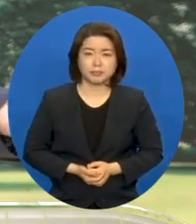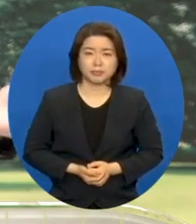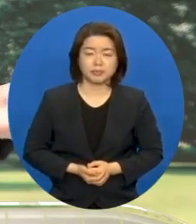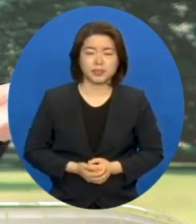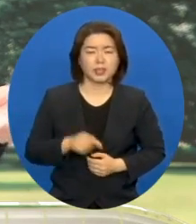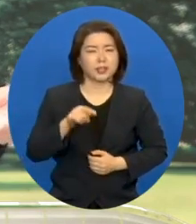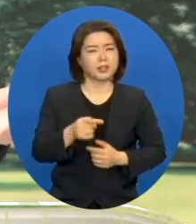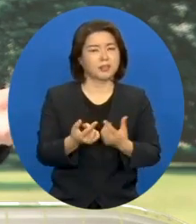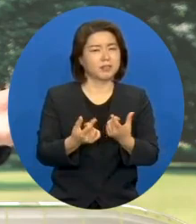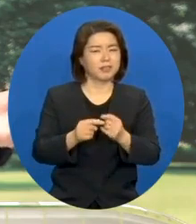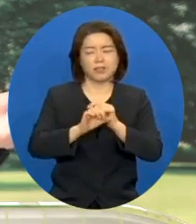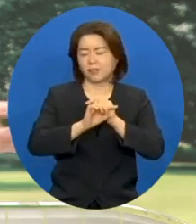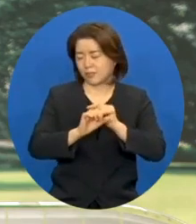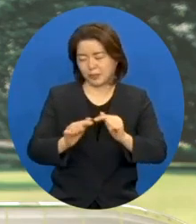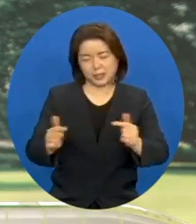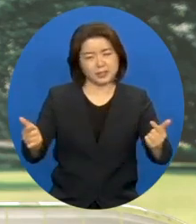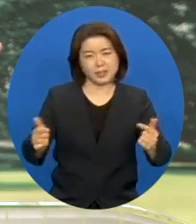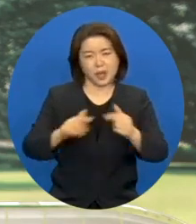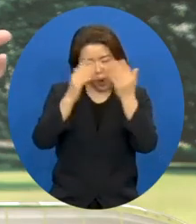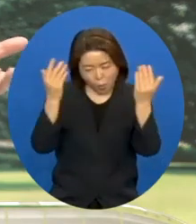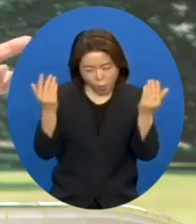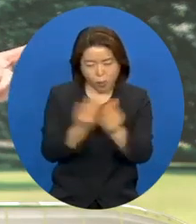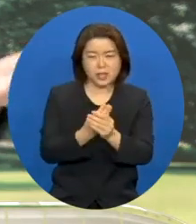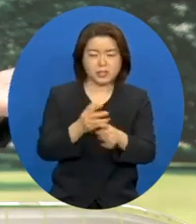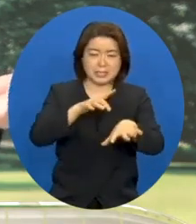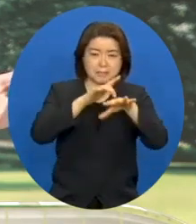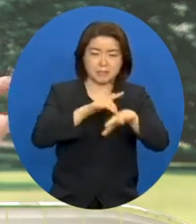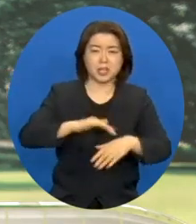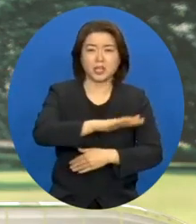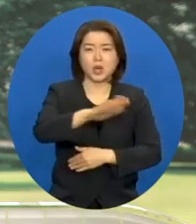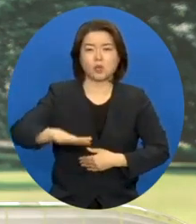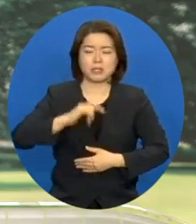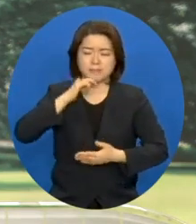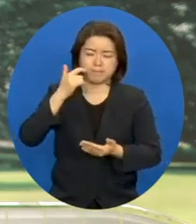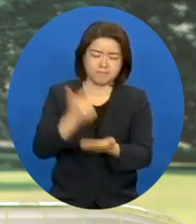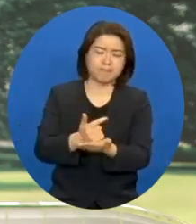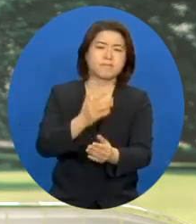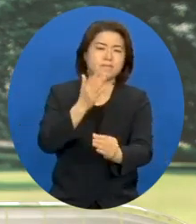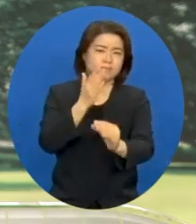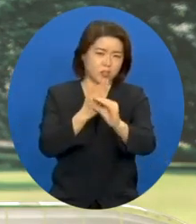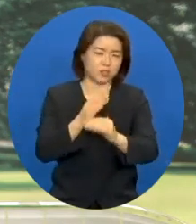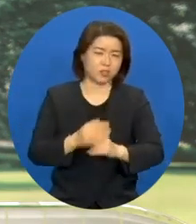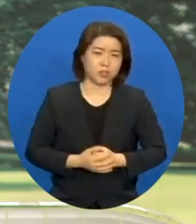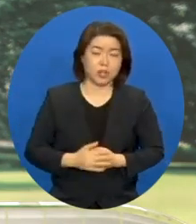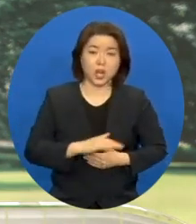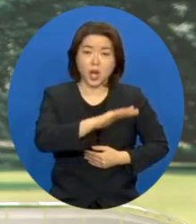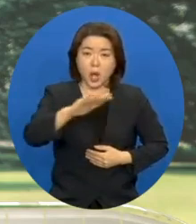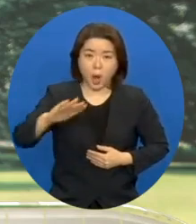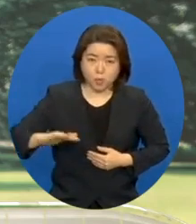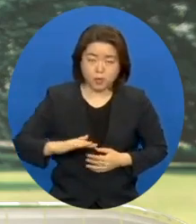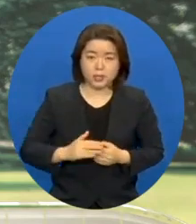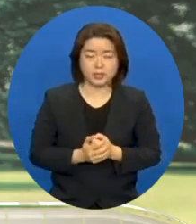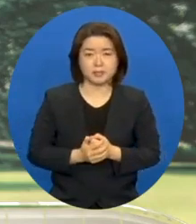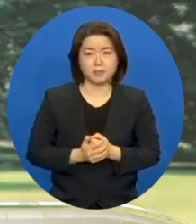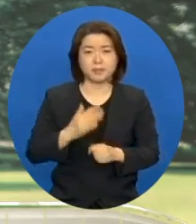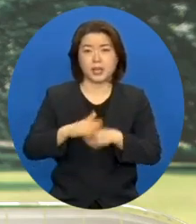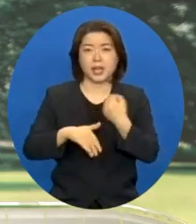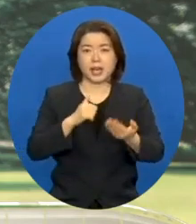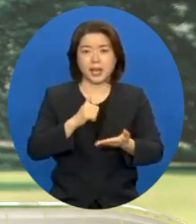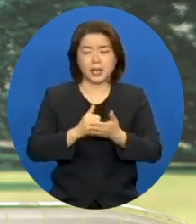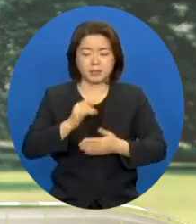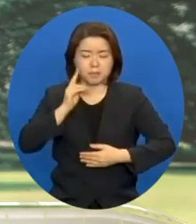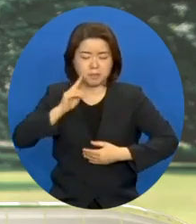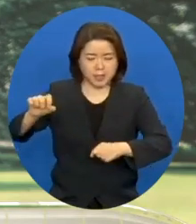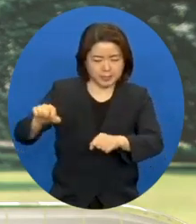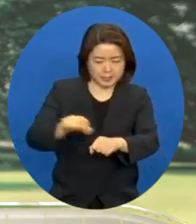그렇지 않습니다. 완전히 마귀가 우리를 속이고 있는 거예요. 우리는요, 하나님이 아주